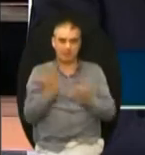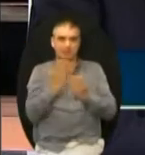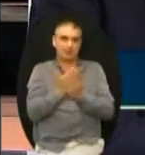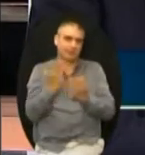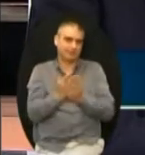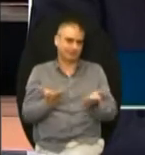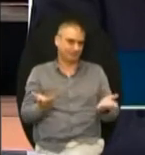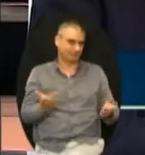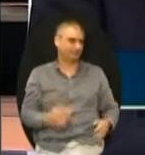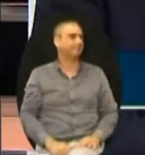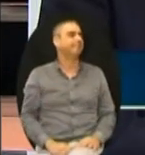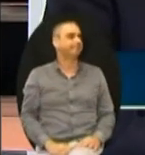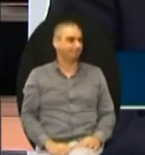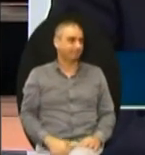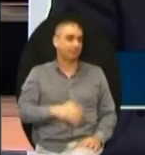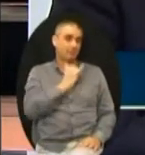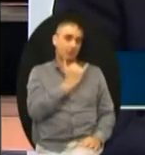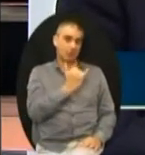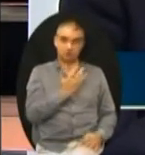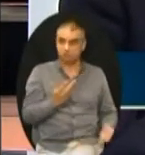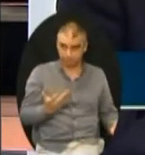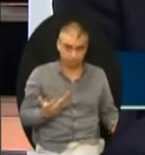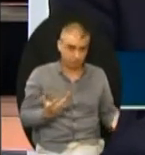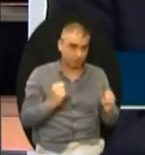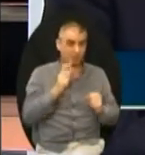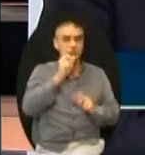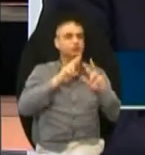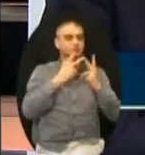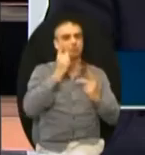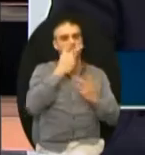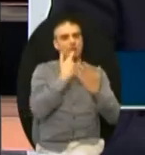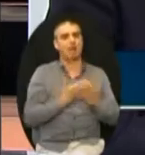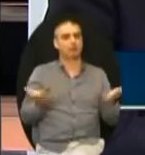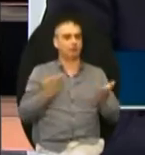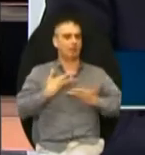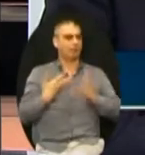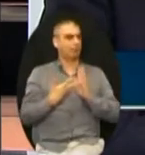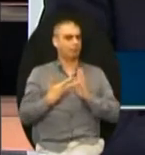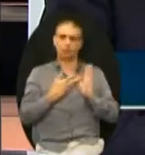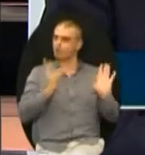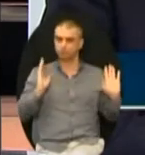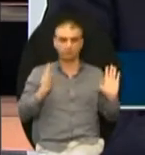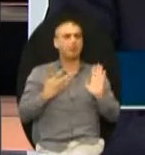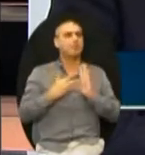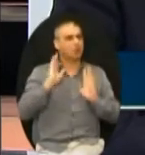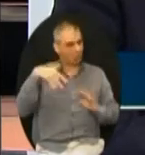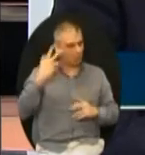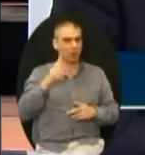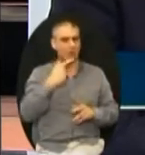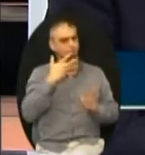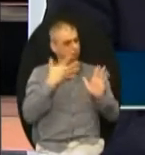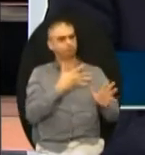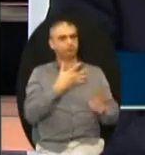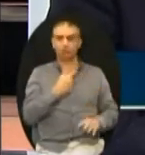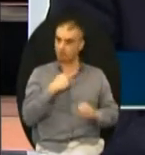בתיקים מהסוג הזה. כן. תראה, אין שום ספק. איש ציבור צריך להיות חשוף לביקורת. ביקורת יכולה להיות גם